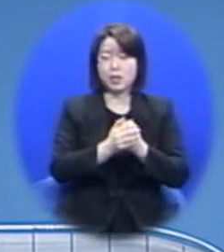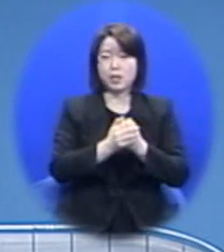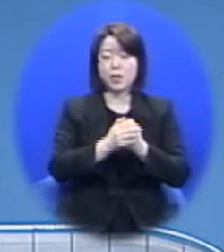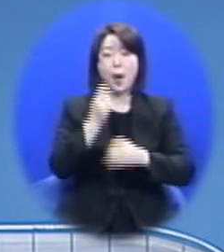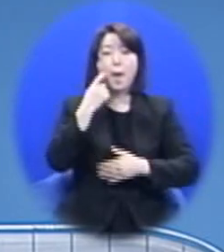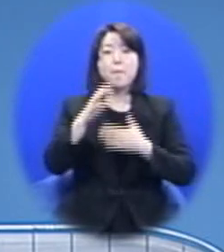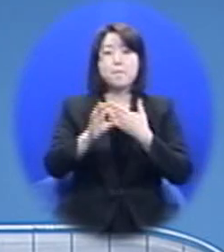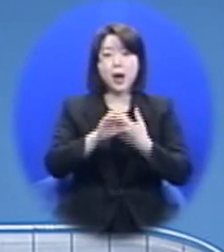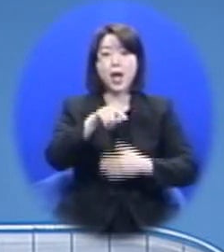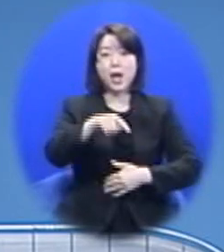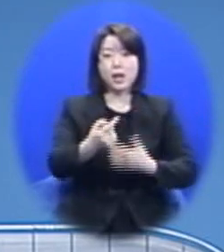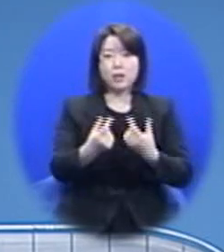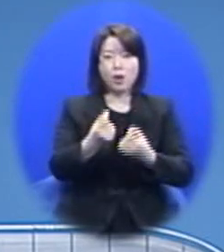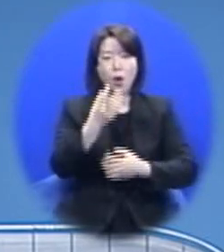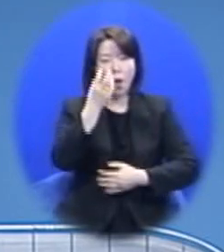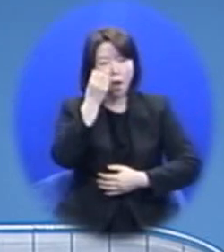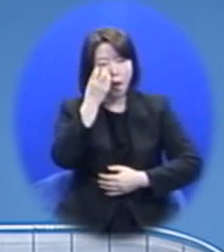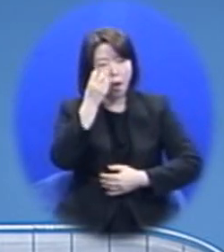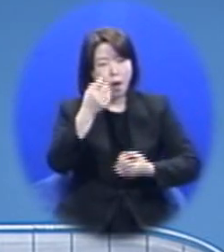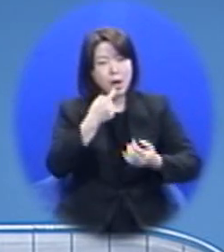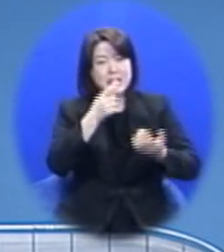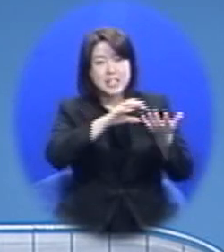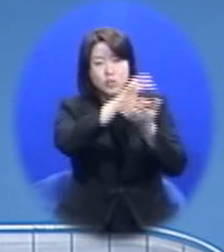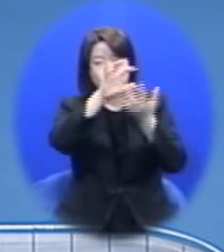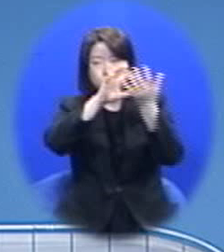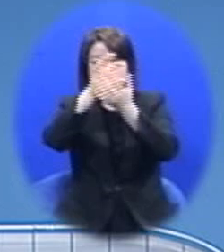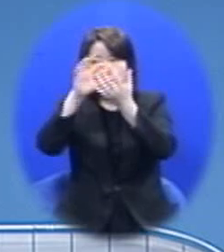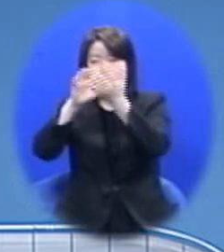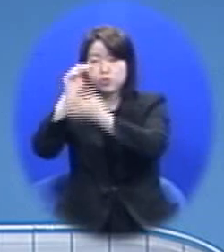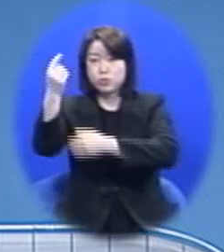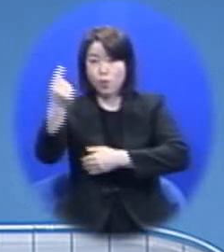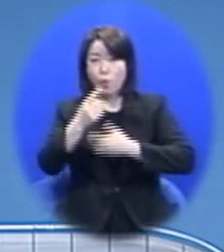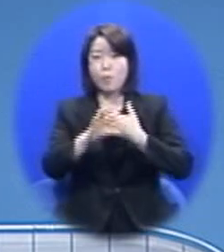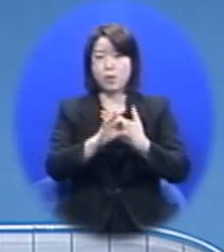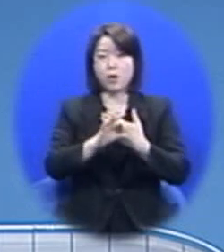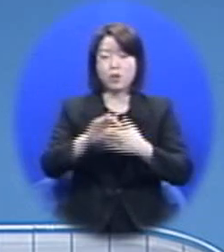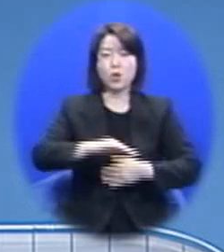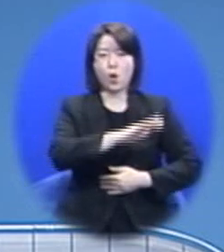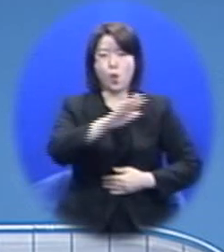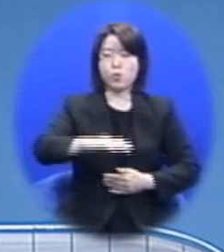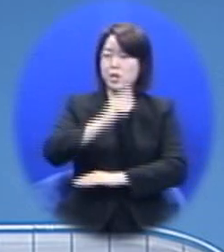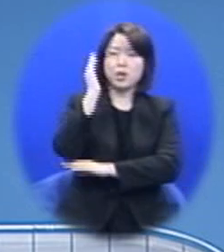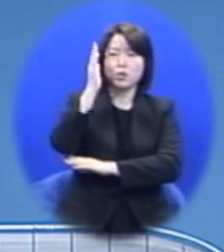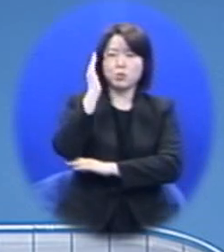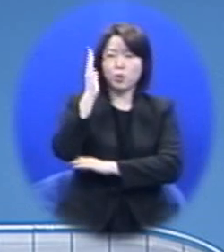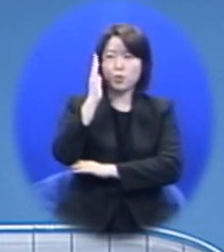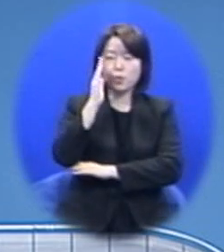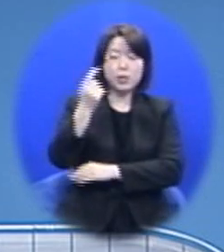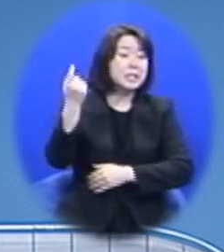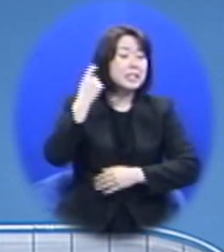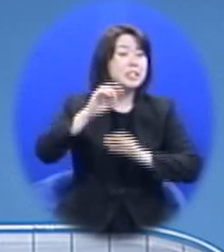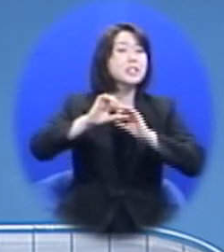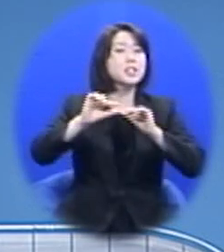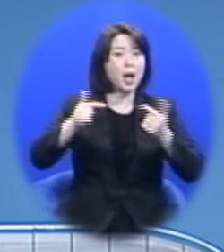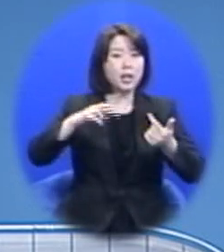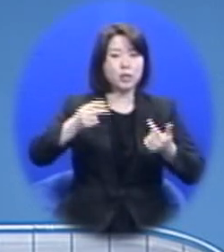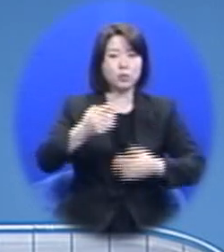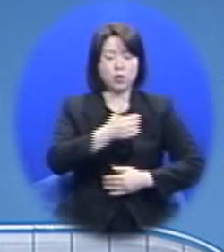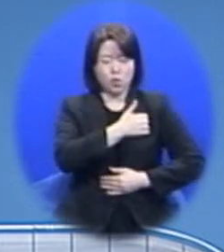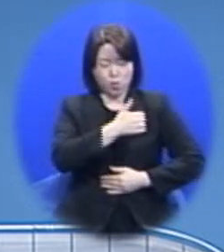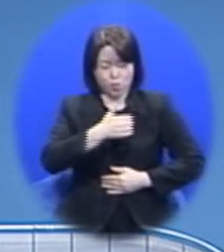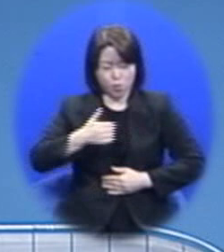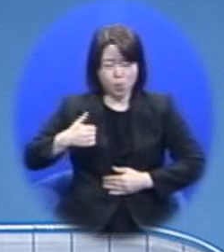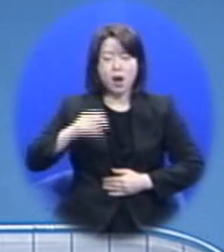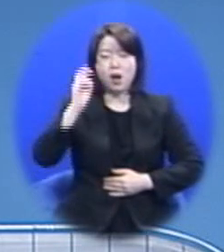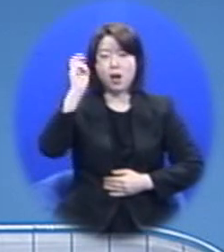그런 신비한 구름이 임하면 아마 우리는 뭐 설교 따로 안 들어도 충만할